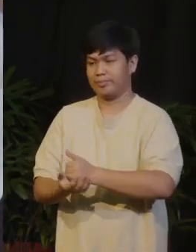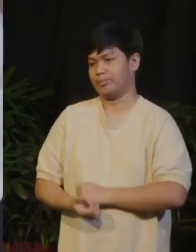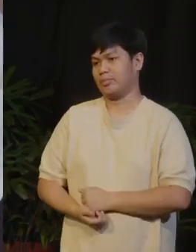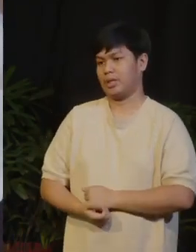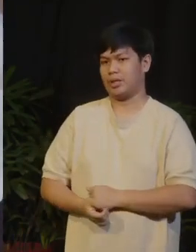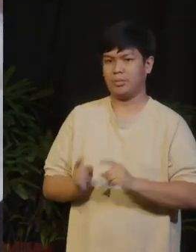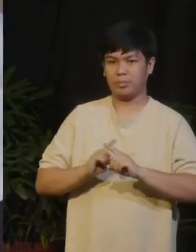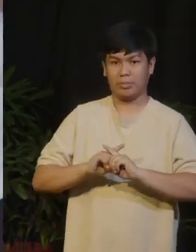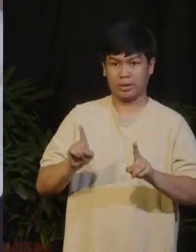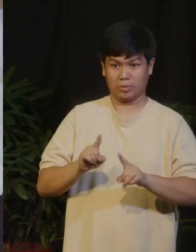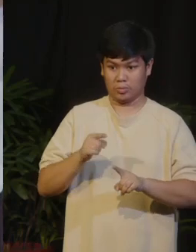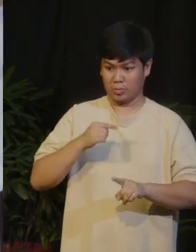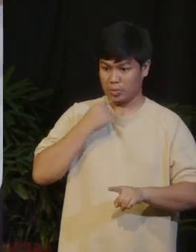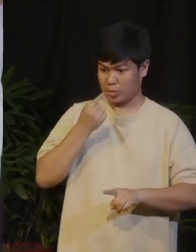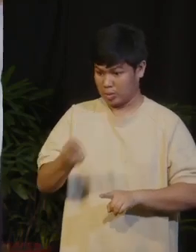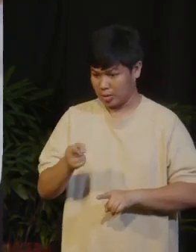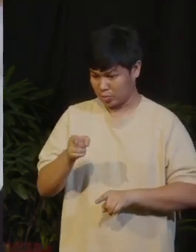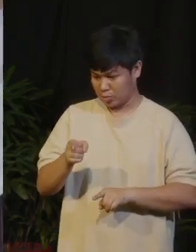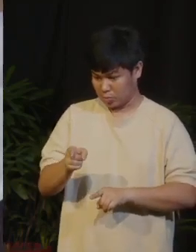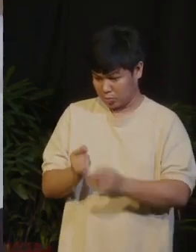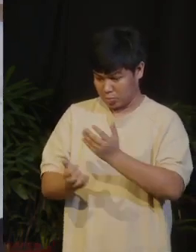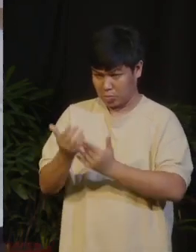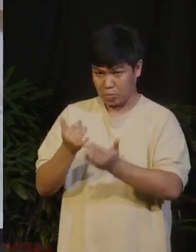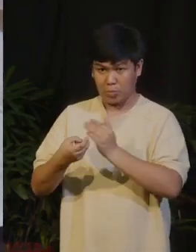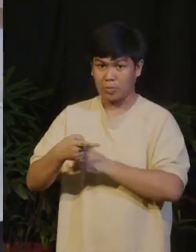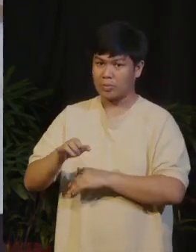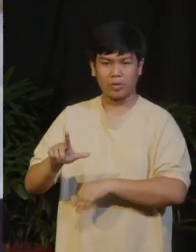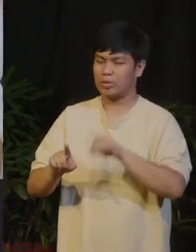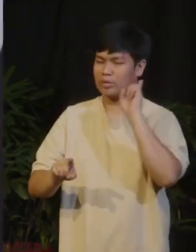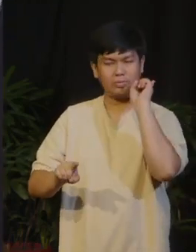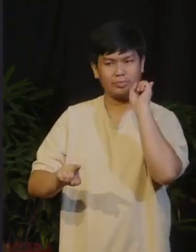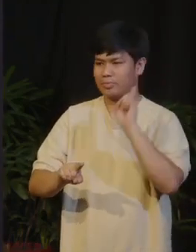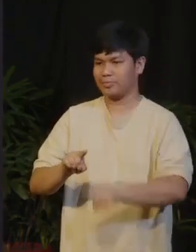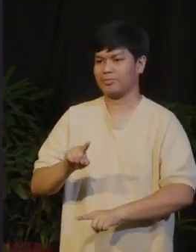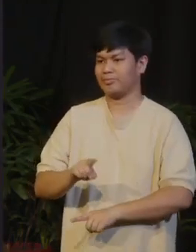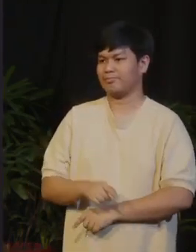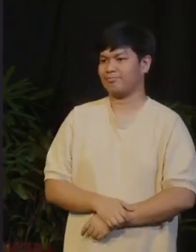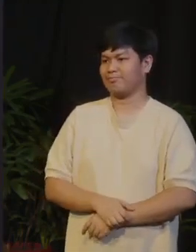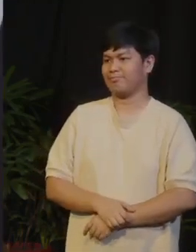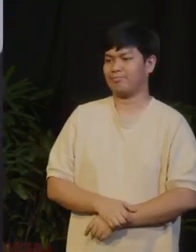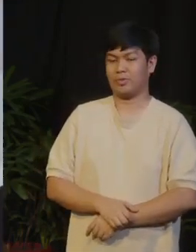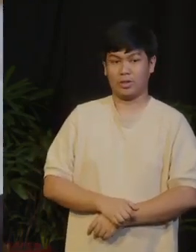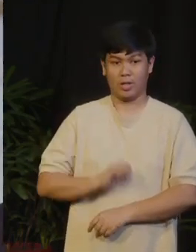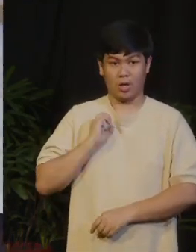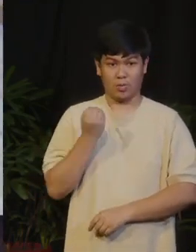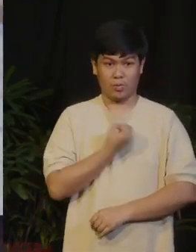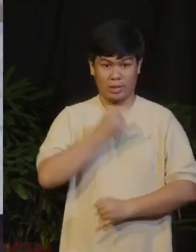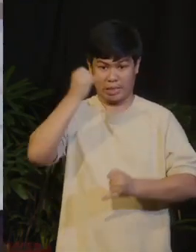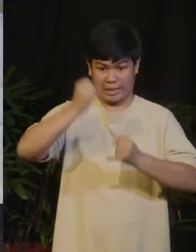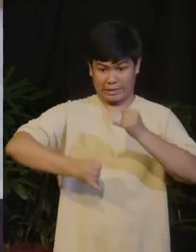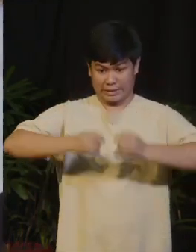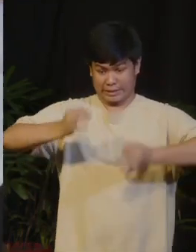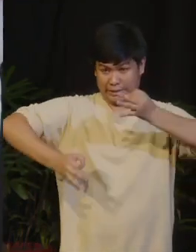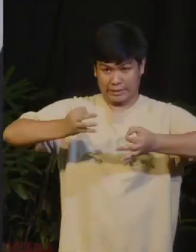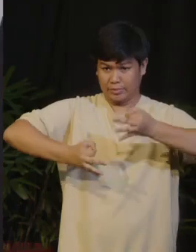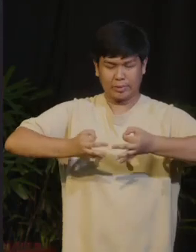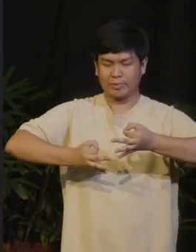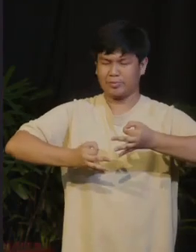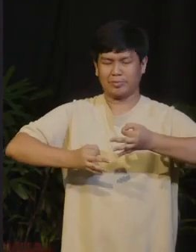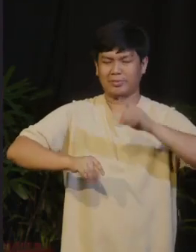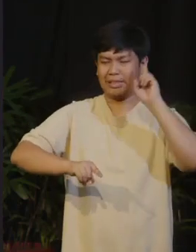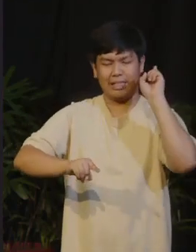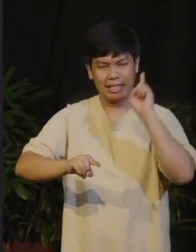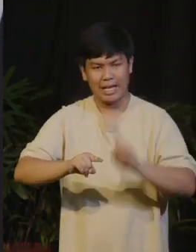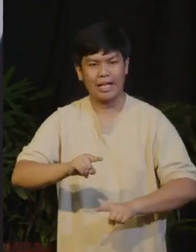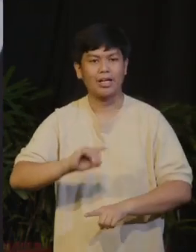situations. Wala tayong kakayanan o karapatan man na magbigay ng final na paghatol sa pagkakasala ng